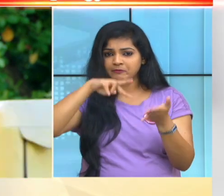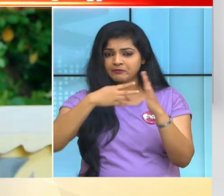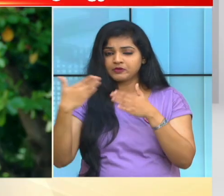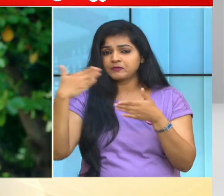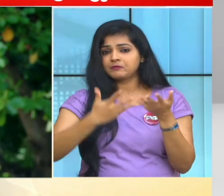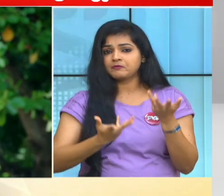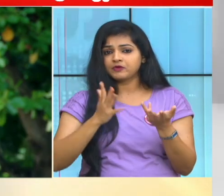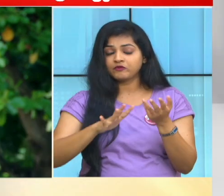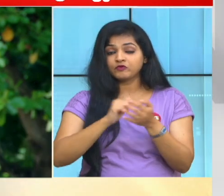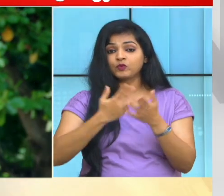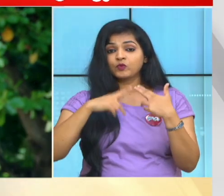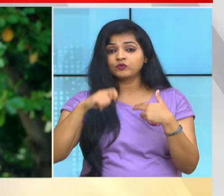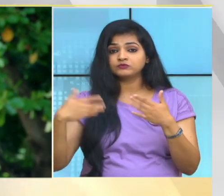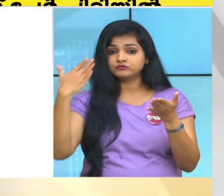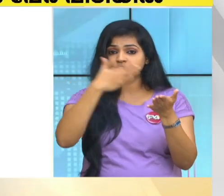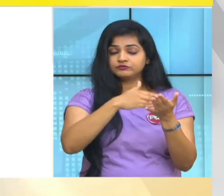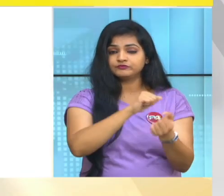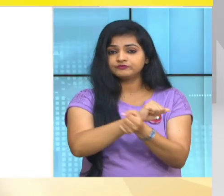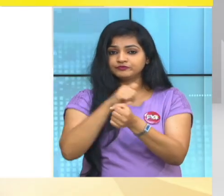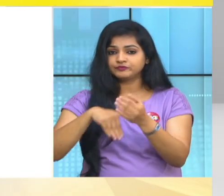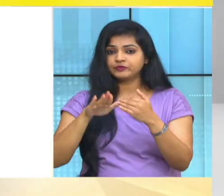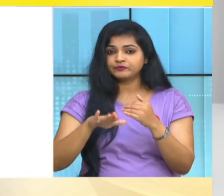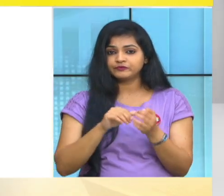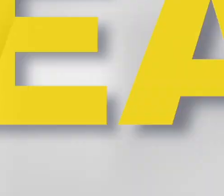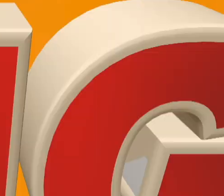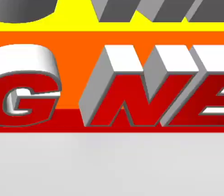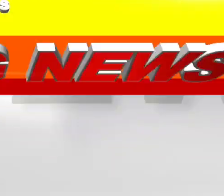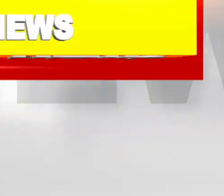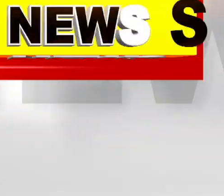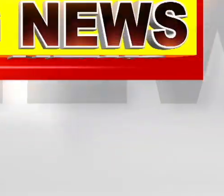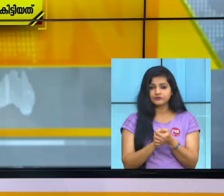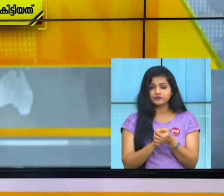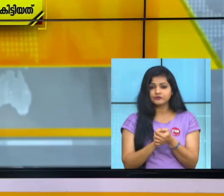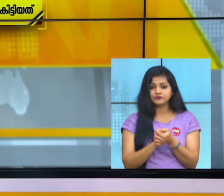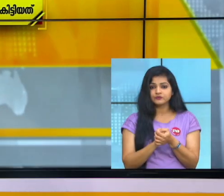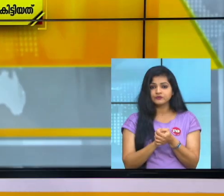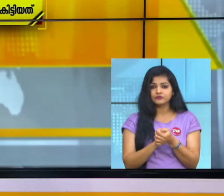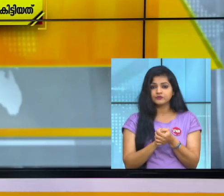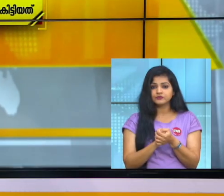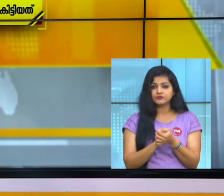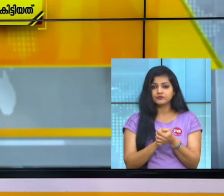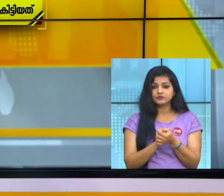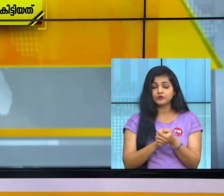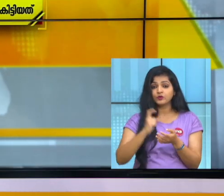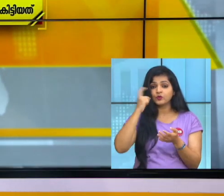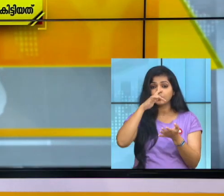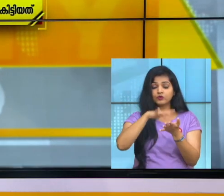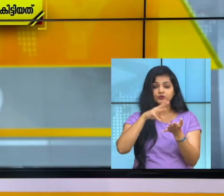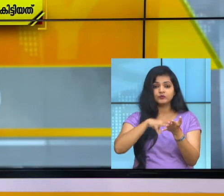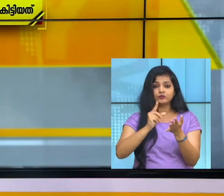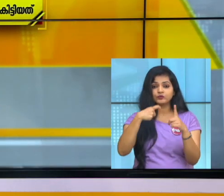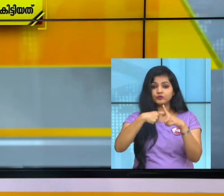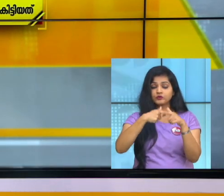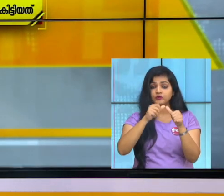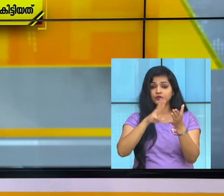നിലവിൽ കോടതിയിൽ ഹാജരാക്കി റിമാൻഡ് ചെയ്തിട്ടുണ്ട്. TK. ശരി, അഭിജിത്ത് മുഴക്കുന്നു വിവരങ്ങൾ നൽകുകയായിരുന്നു കോഴിക്കോട്ട് നിന്ന്. കോഴിക്കോട് മുക്കം